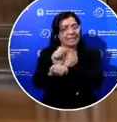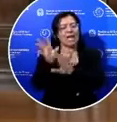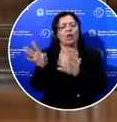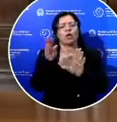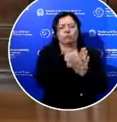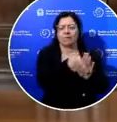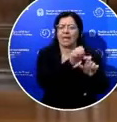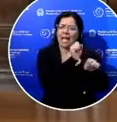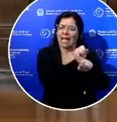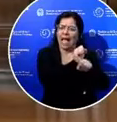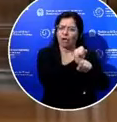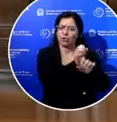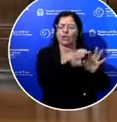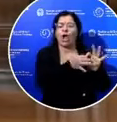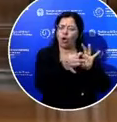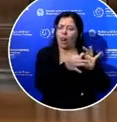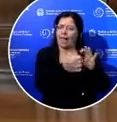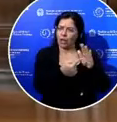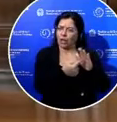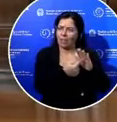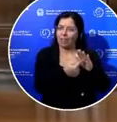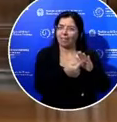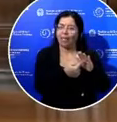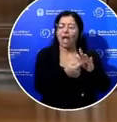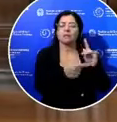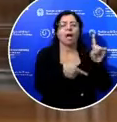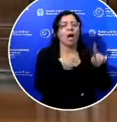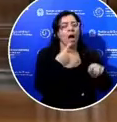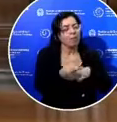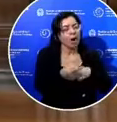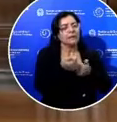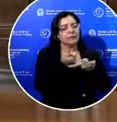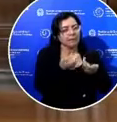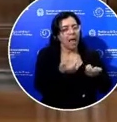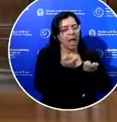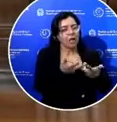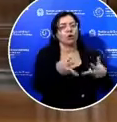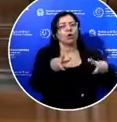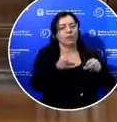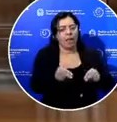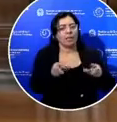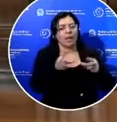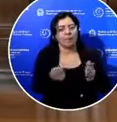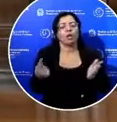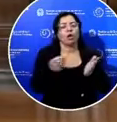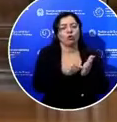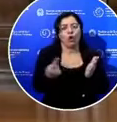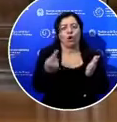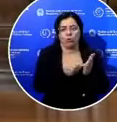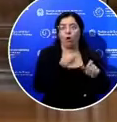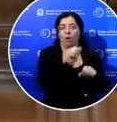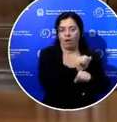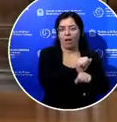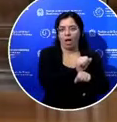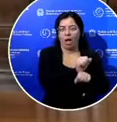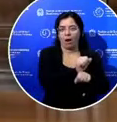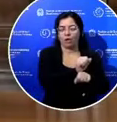reati collegati alla dipendenza, tende sempre più spesso a ripeterli e a tornare di nuovo in